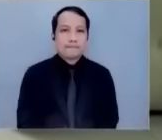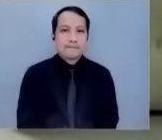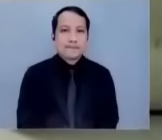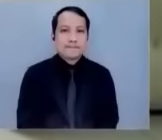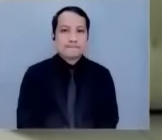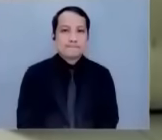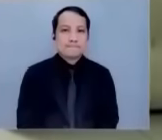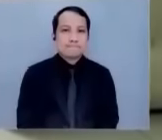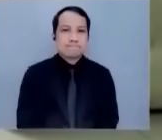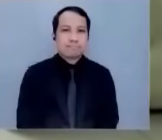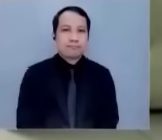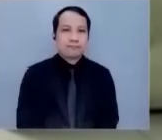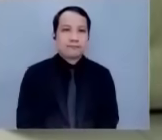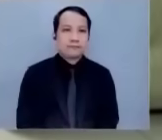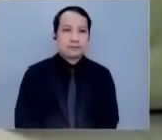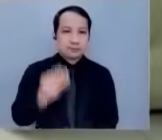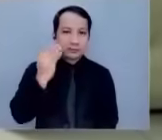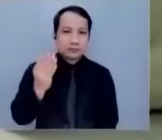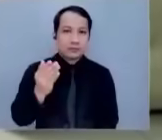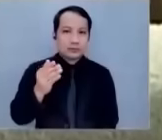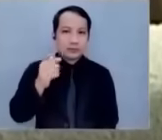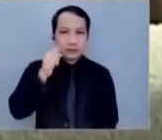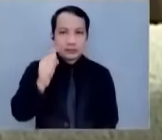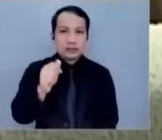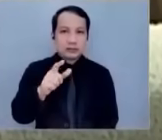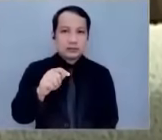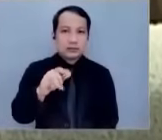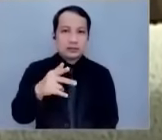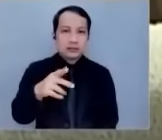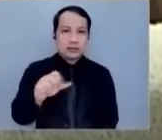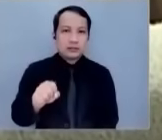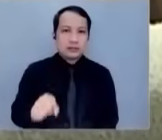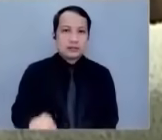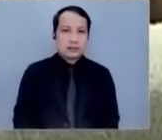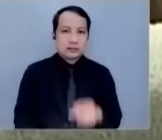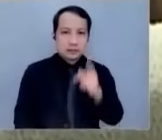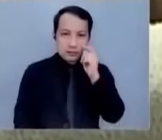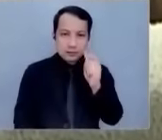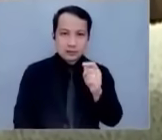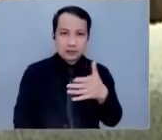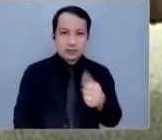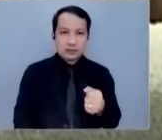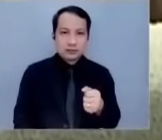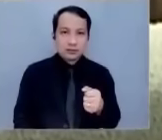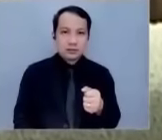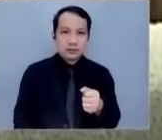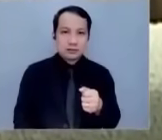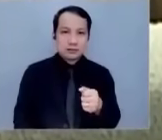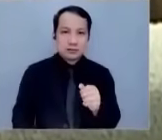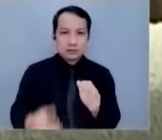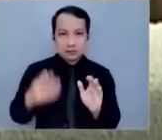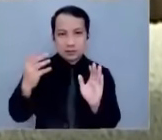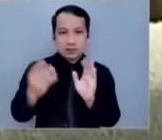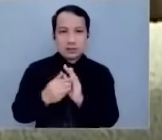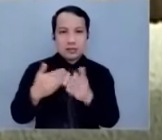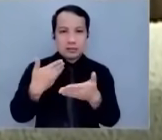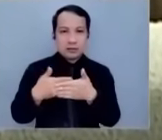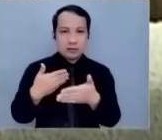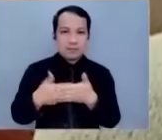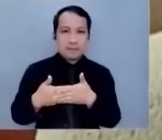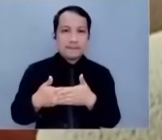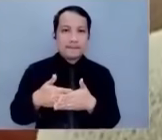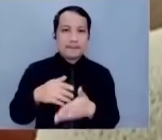Twins na sina Andres at Atasha sa kanilang unang taping at pictorial para sa kanilang Paparating na sitco